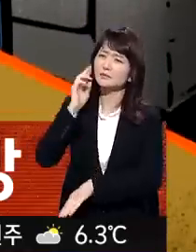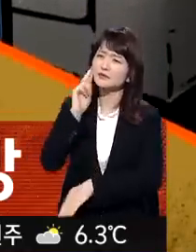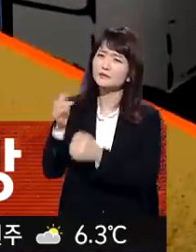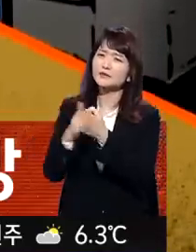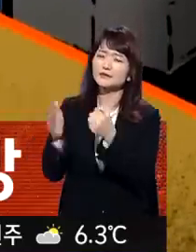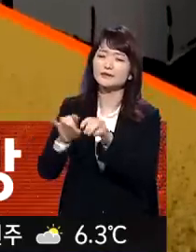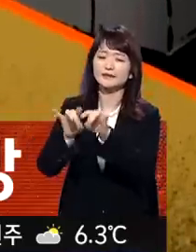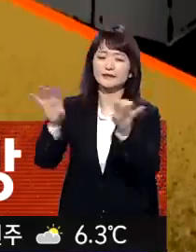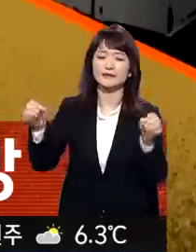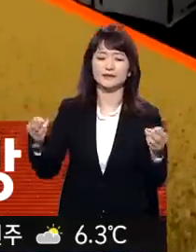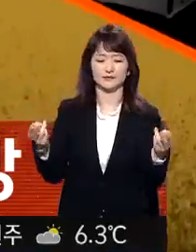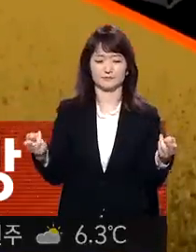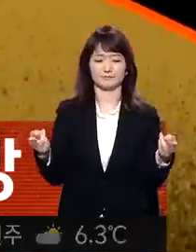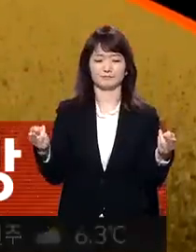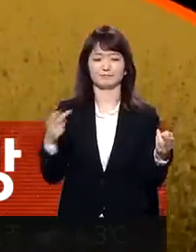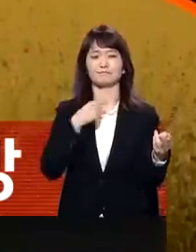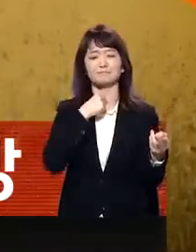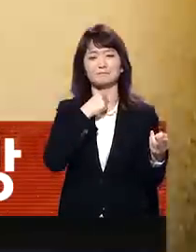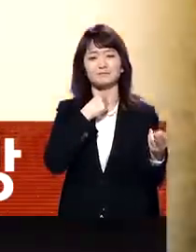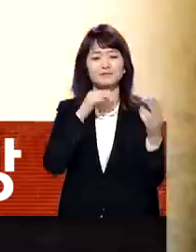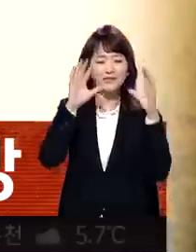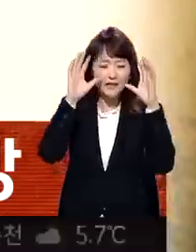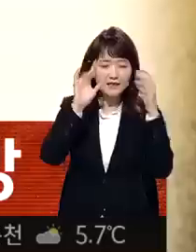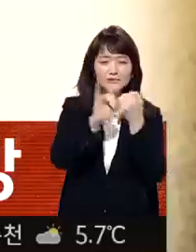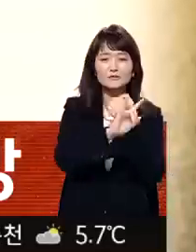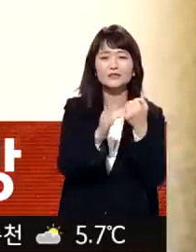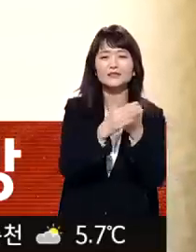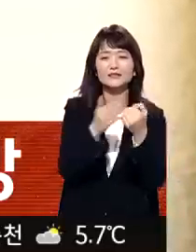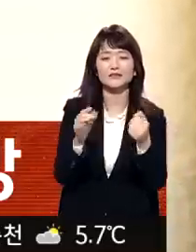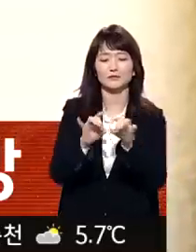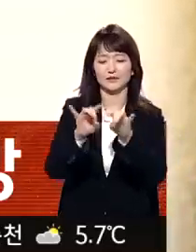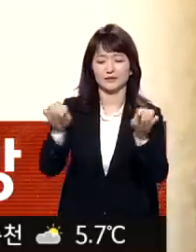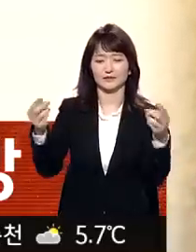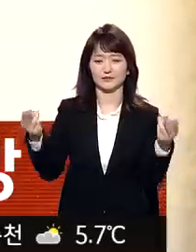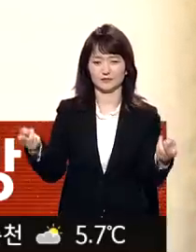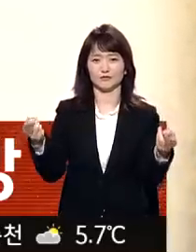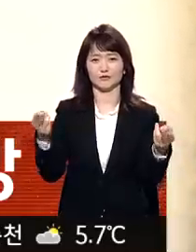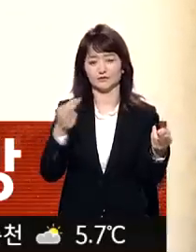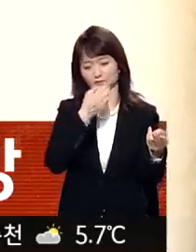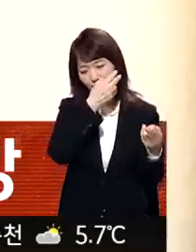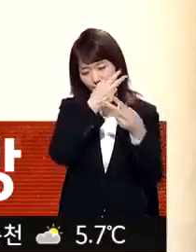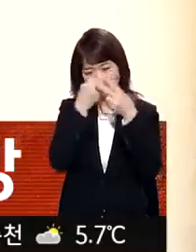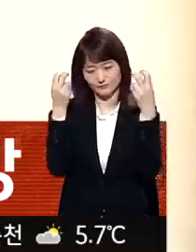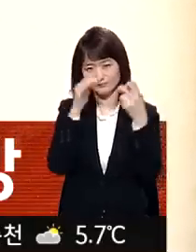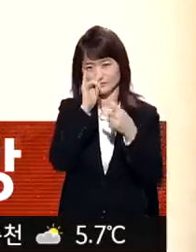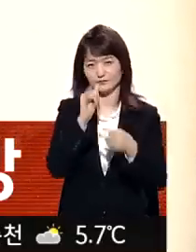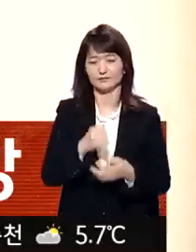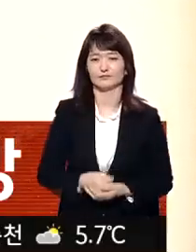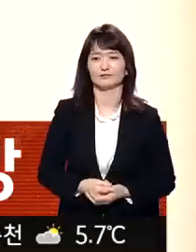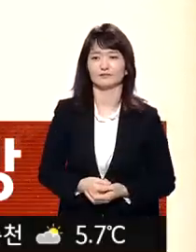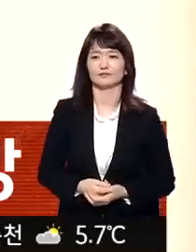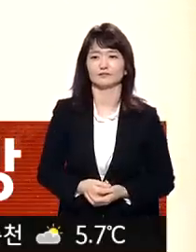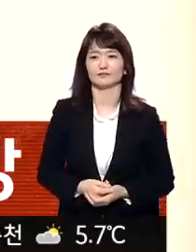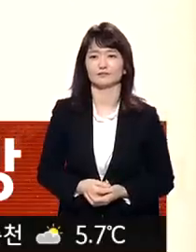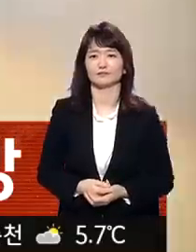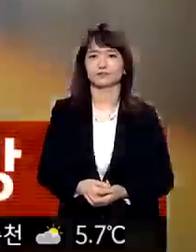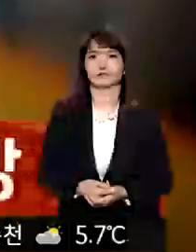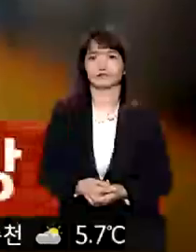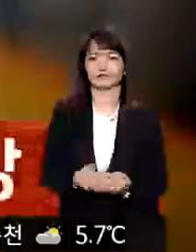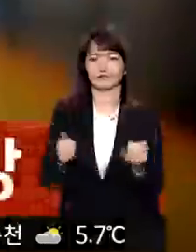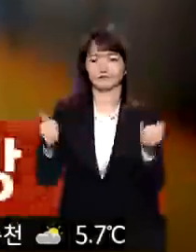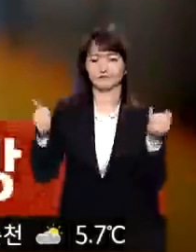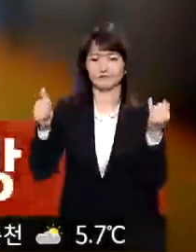항상 각방을 꿈꿔왔는데 이 아이 핑계로 각방을 쓸 수 있었기 때문입니다. 자, 그런데 그렇게 각방을